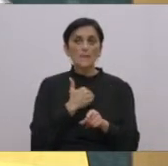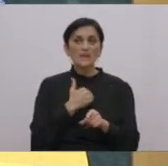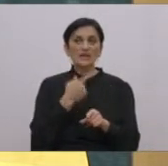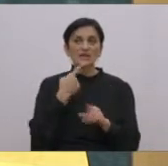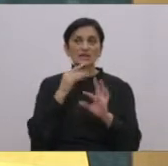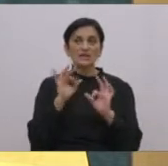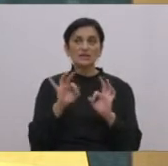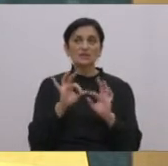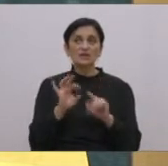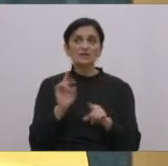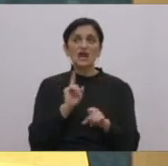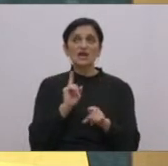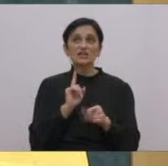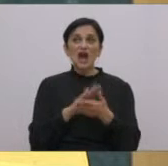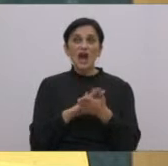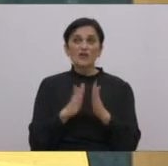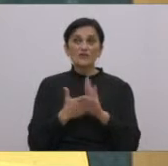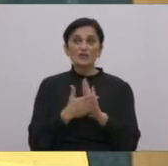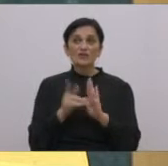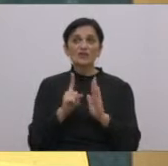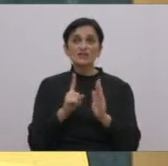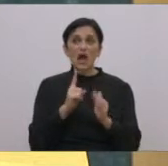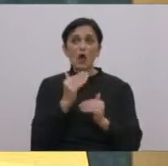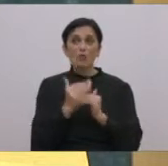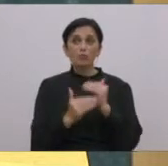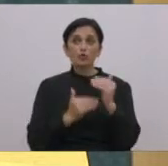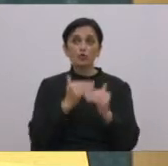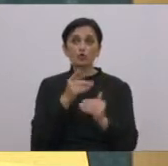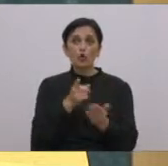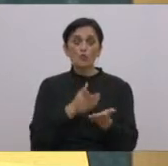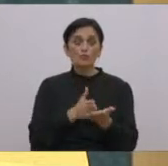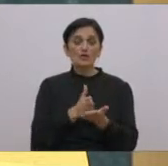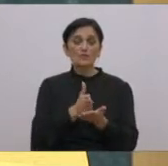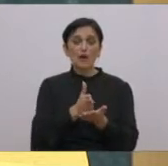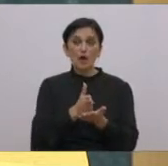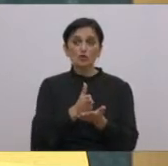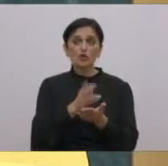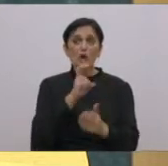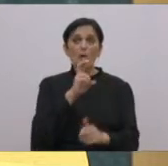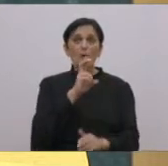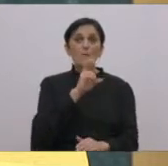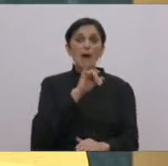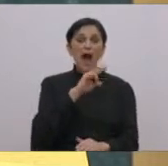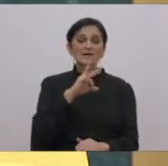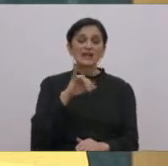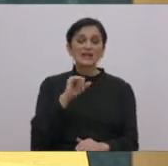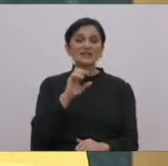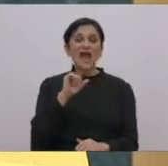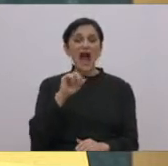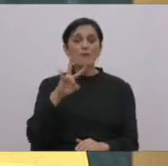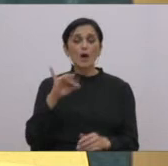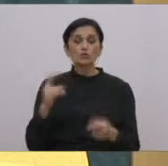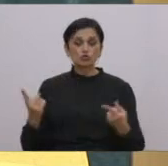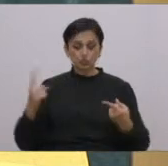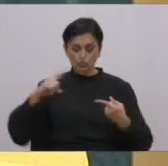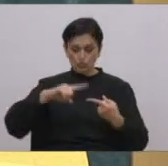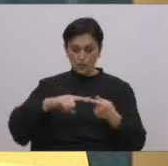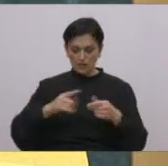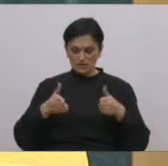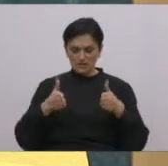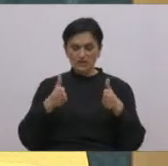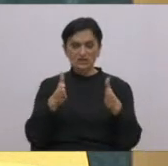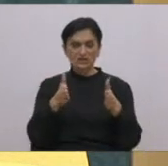გაცნობოთ, თუ რა ვითარება არის, რა პროგრესი არის ამ მიმართულებით. ბაღდათი აბასთუმნის დამაკავშირებელი გზა, რომელიც